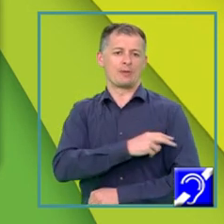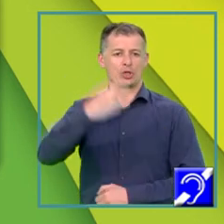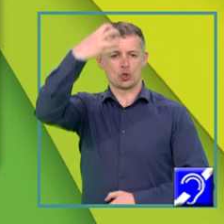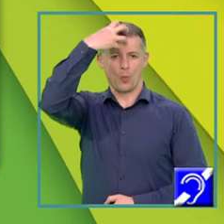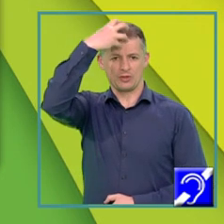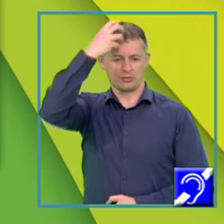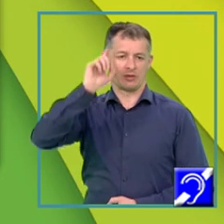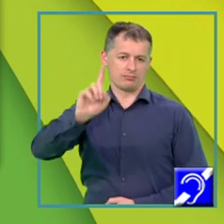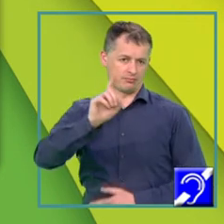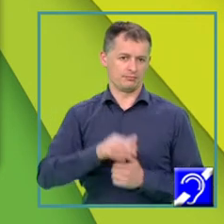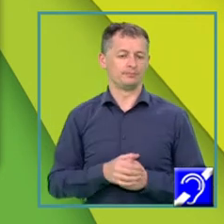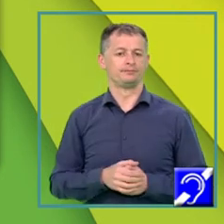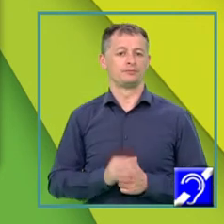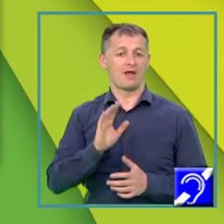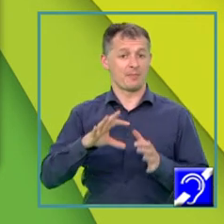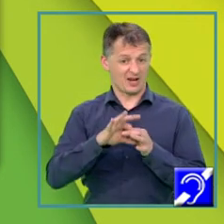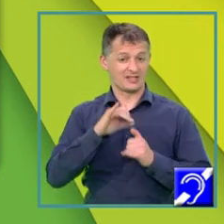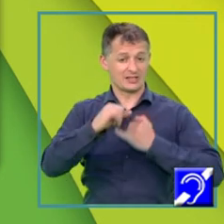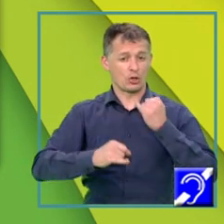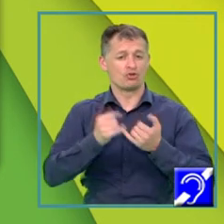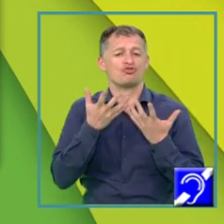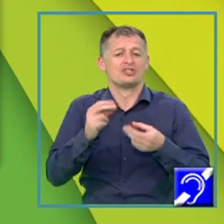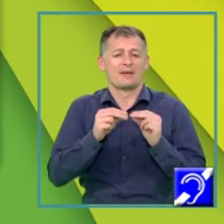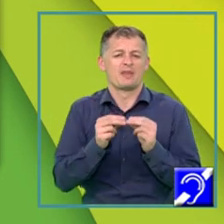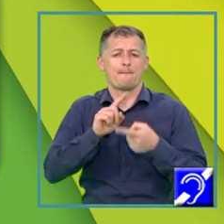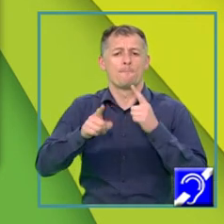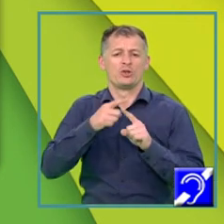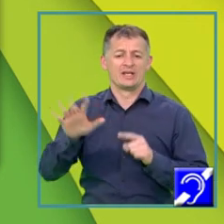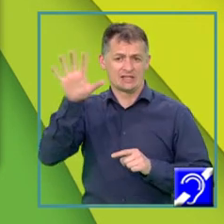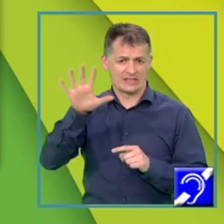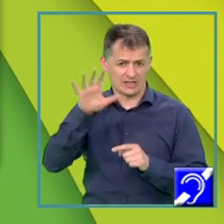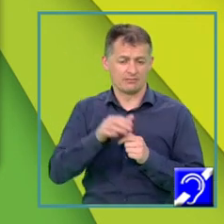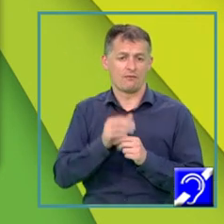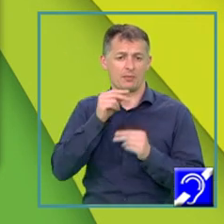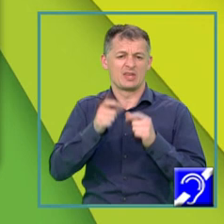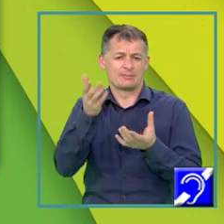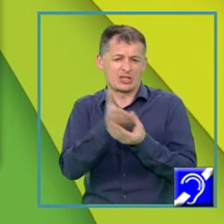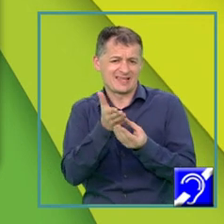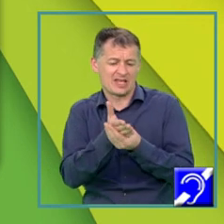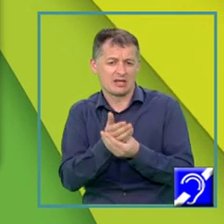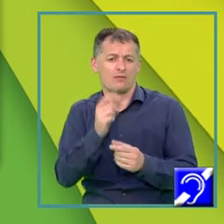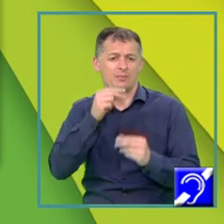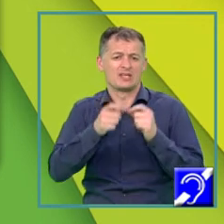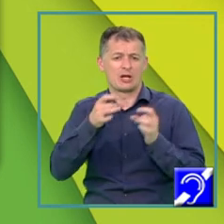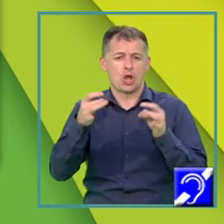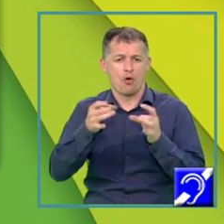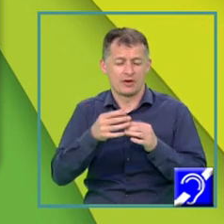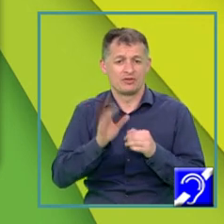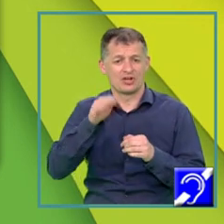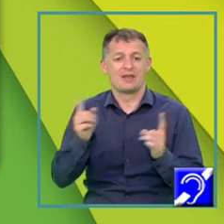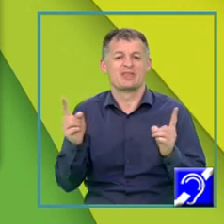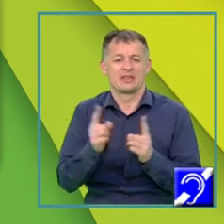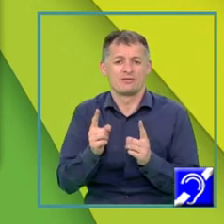domnitorul, voievod. Apoi avem relații internaționale. Ce înseamnă politică externă? Că e vorba de tratate, că este vorba de conflict. Și mai avem limitativ